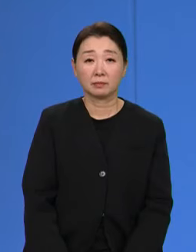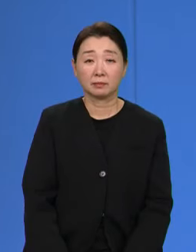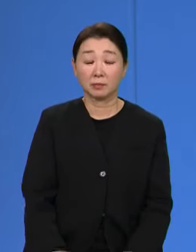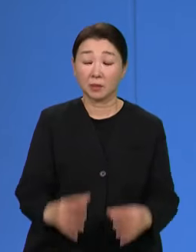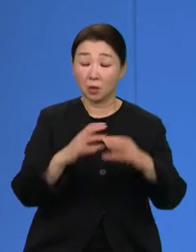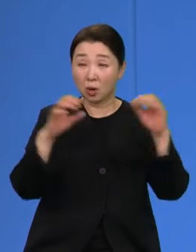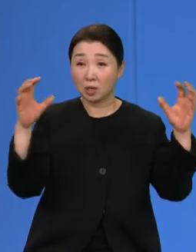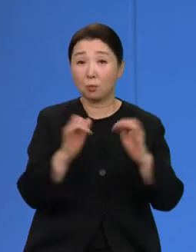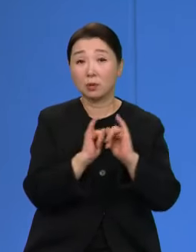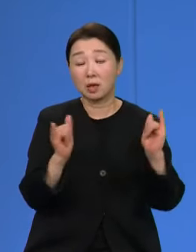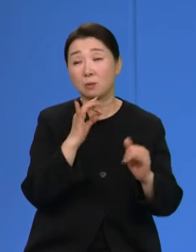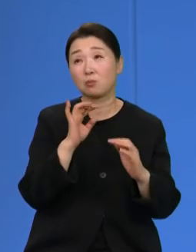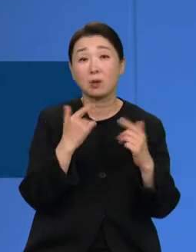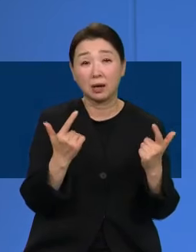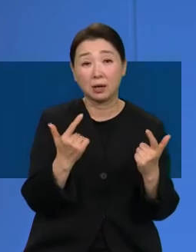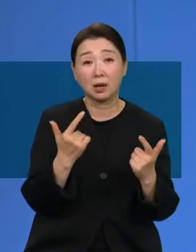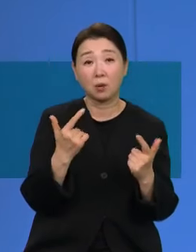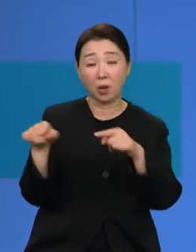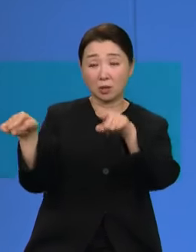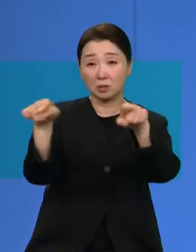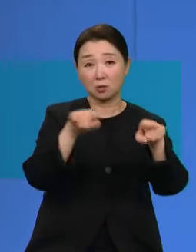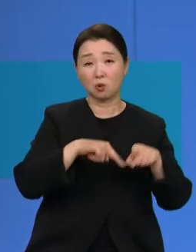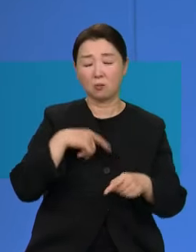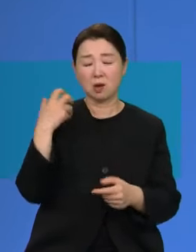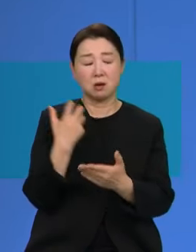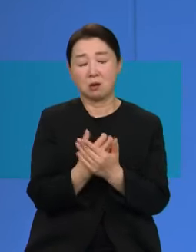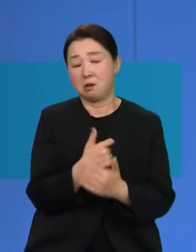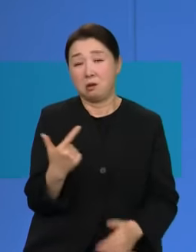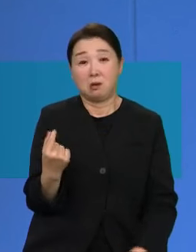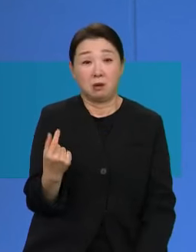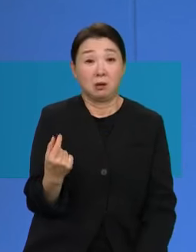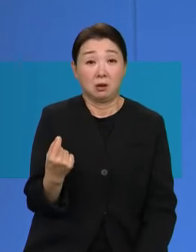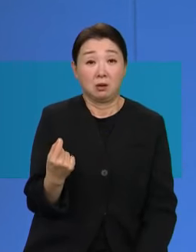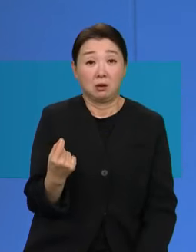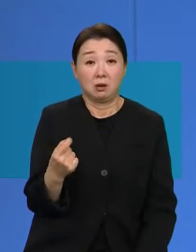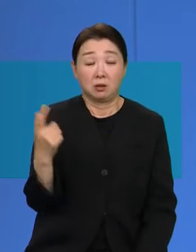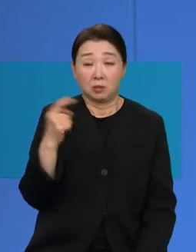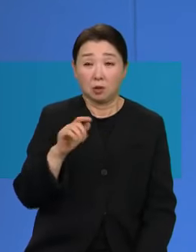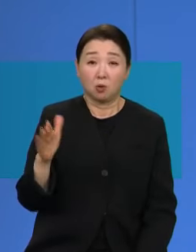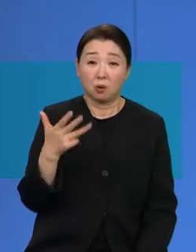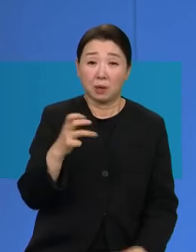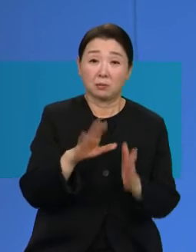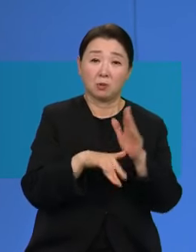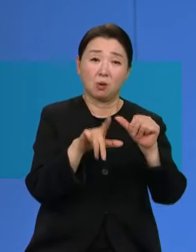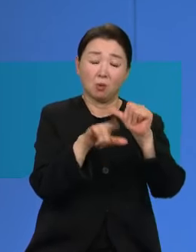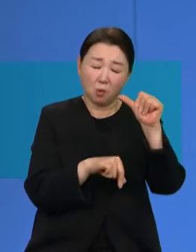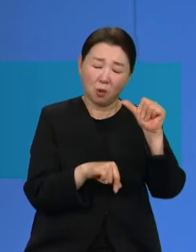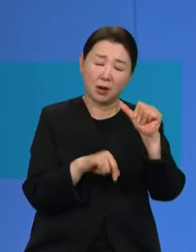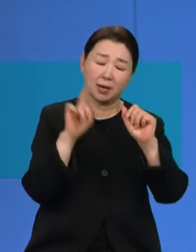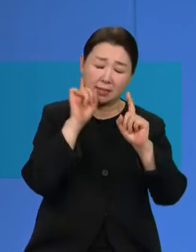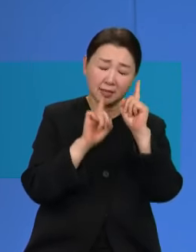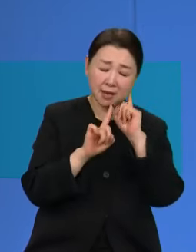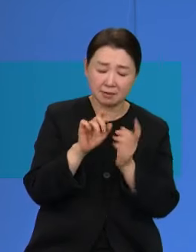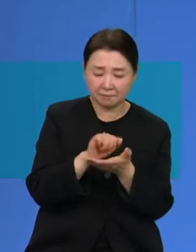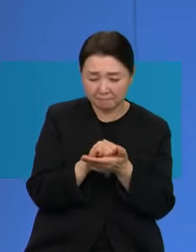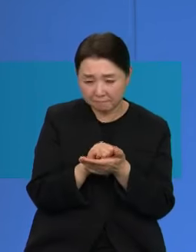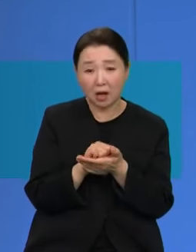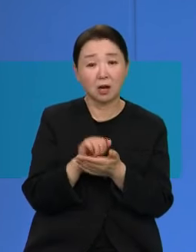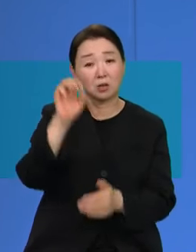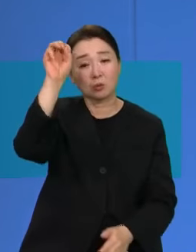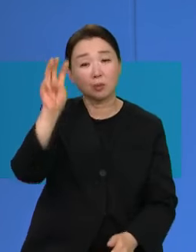광장에 모인 분들뿐 아니라 사실 전 국민이 충격을 받았습니다. 특히 1980년 5월의 아픔을 고스란히